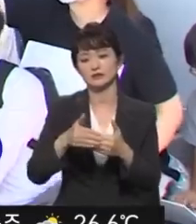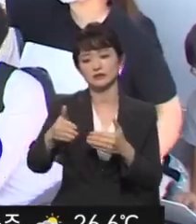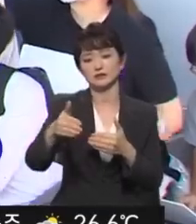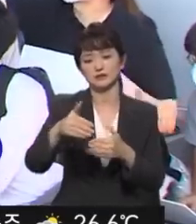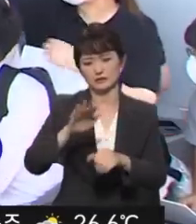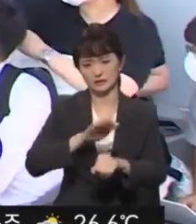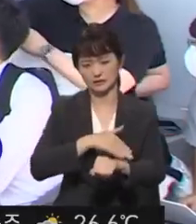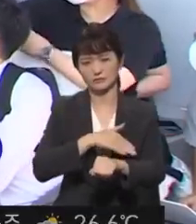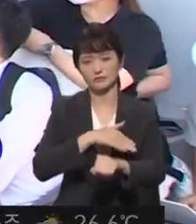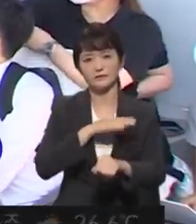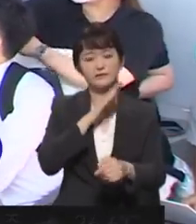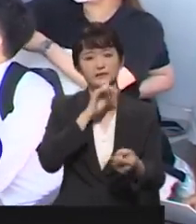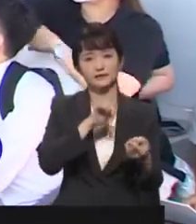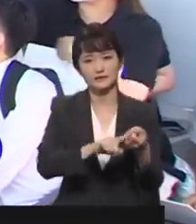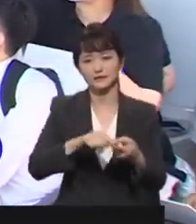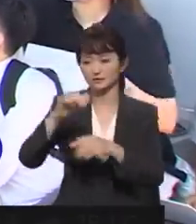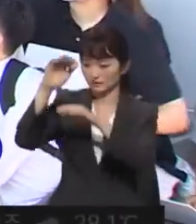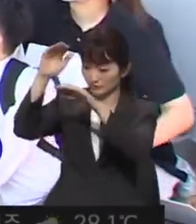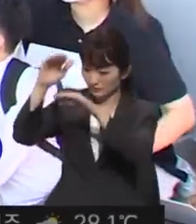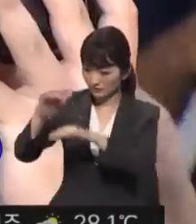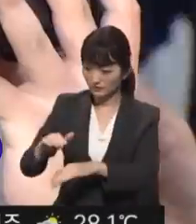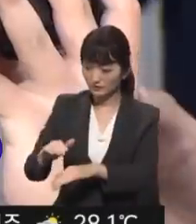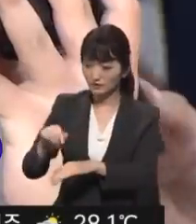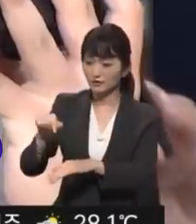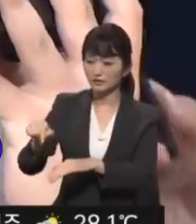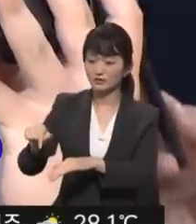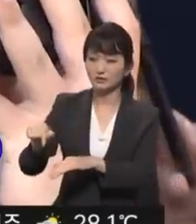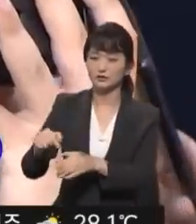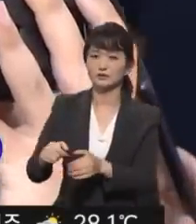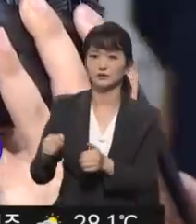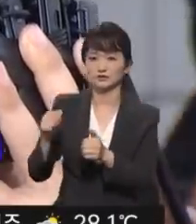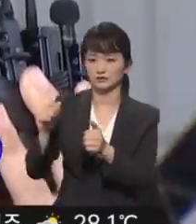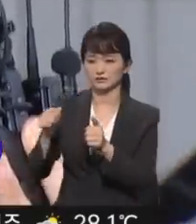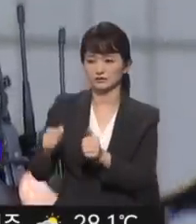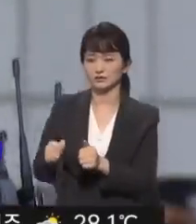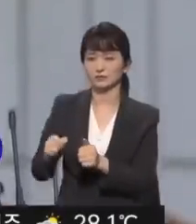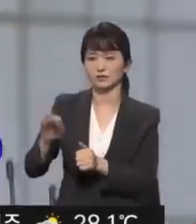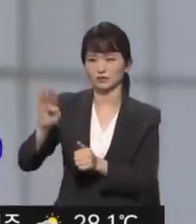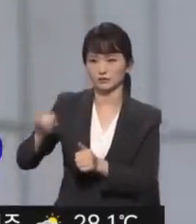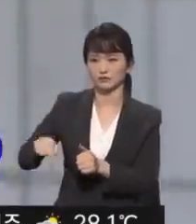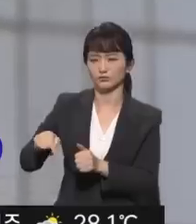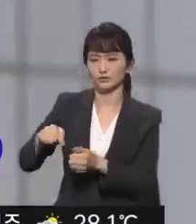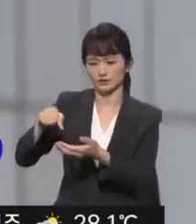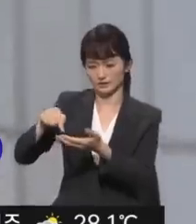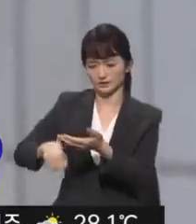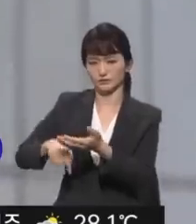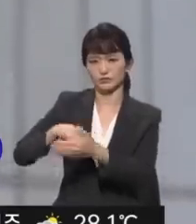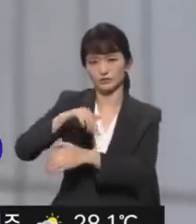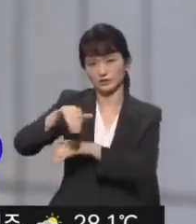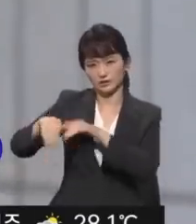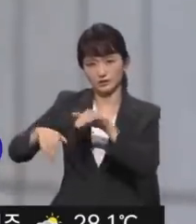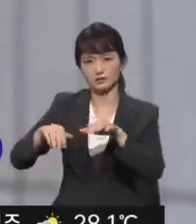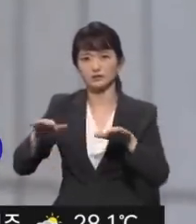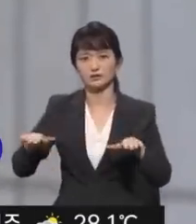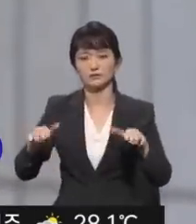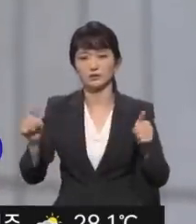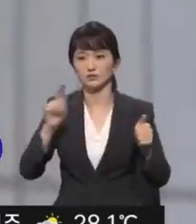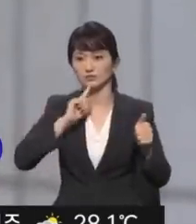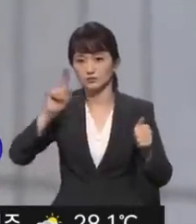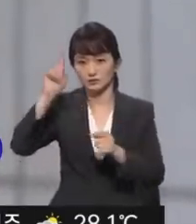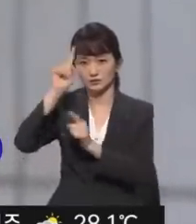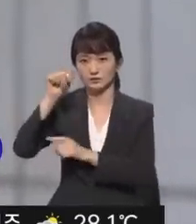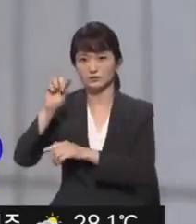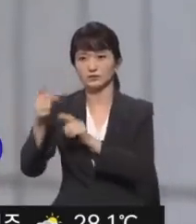당연 하거니와 게 내용상 실체적 하자 까지 재판도 가 적극적으로 깊숙히 판단하면서 이해 상당히 이번 이 소송은 이근석